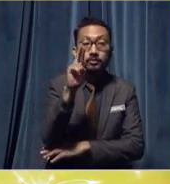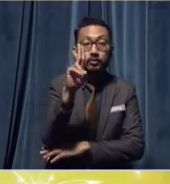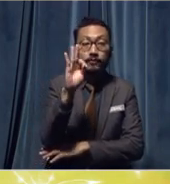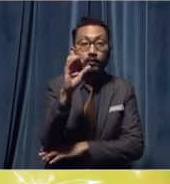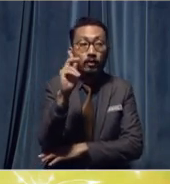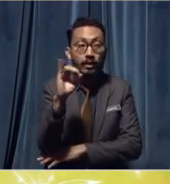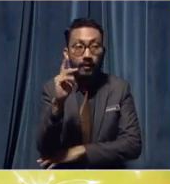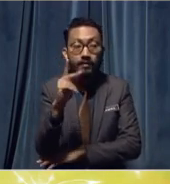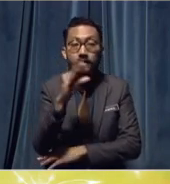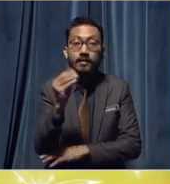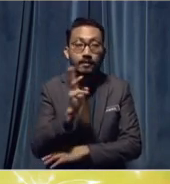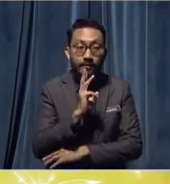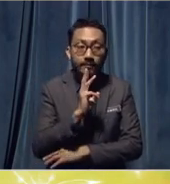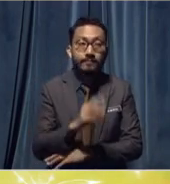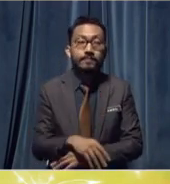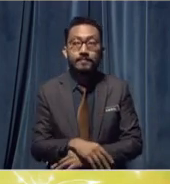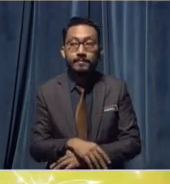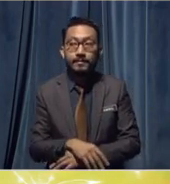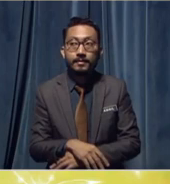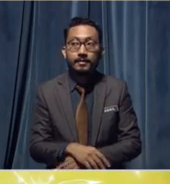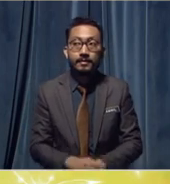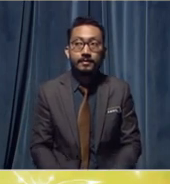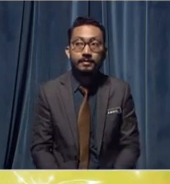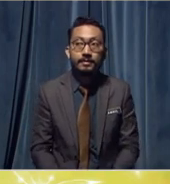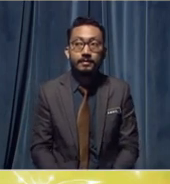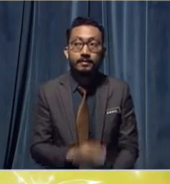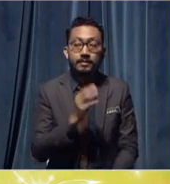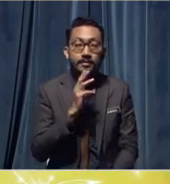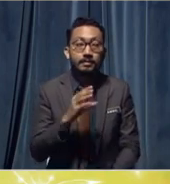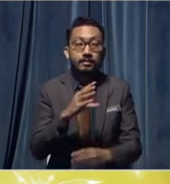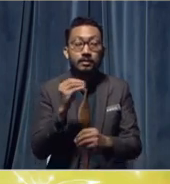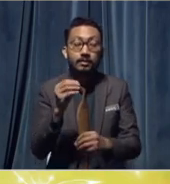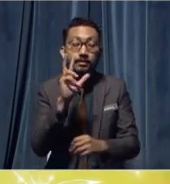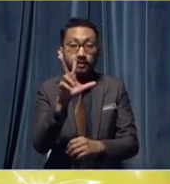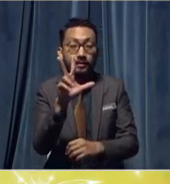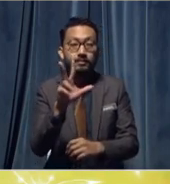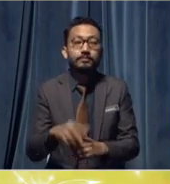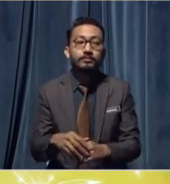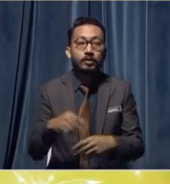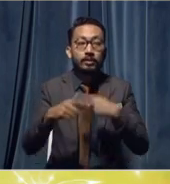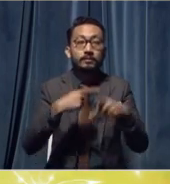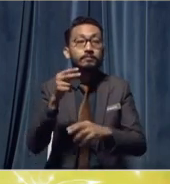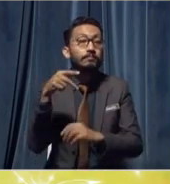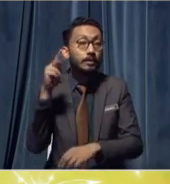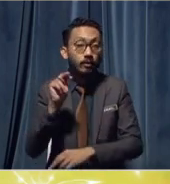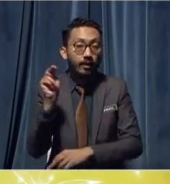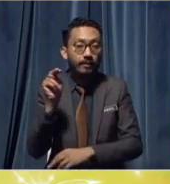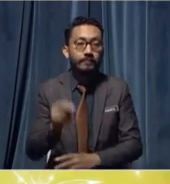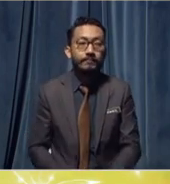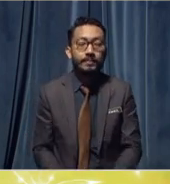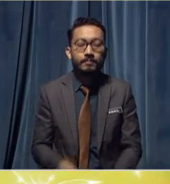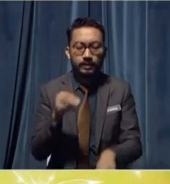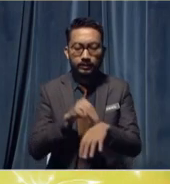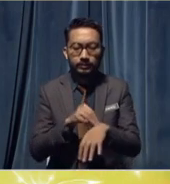Dan seterusnya, proses yang ketiga ialah proses penutralan.